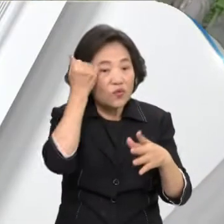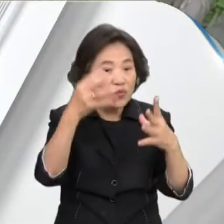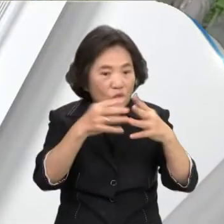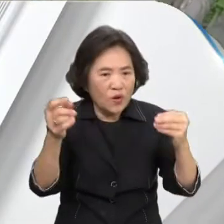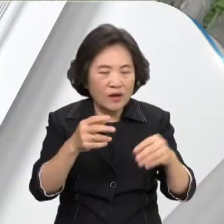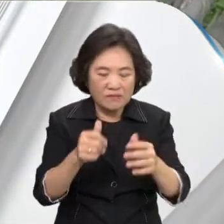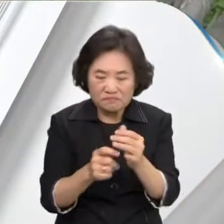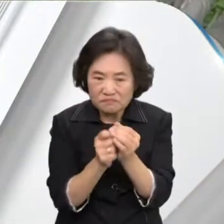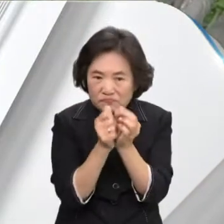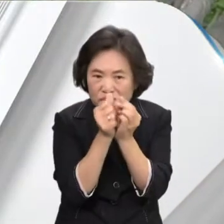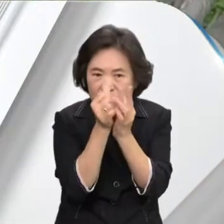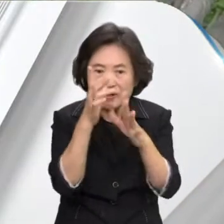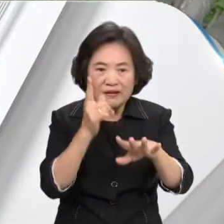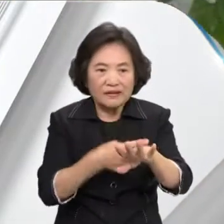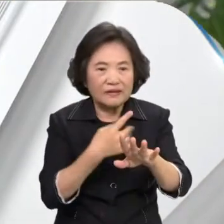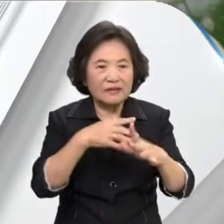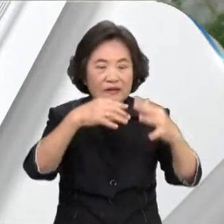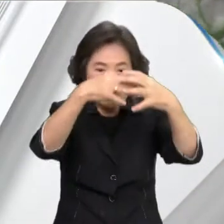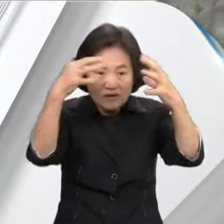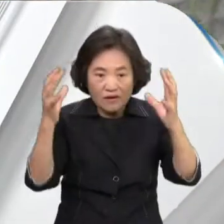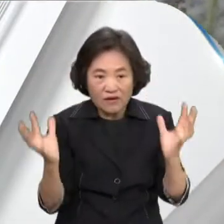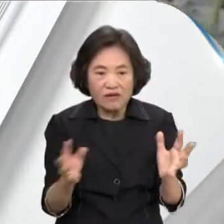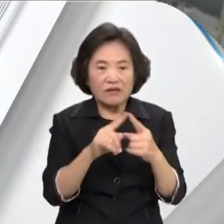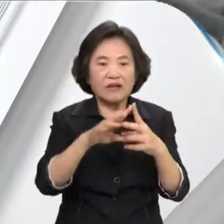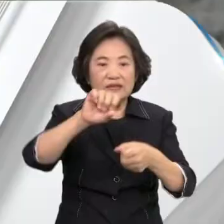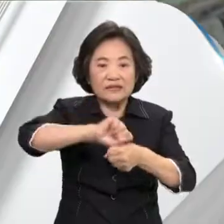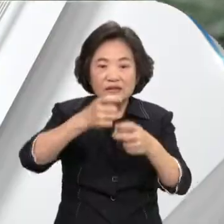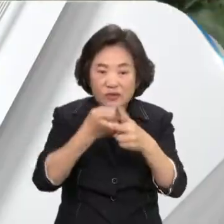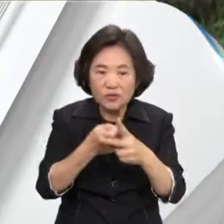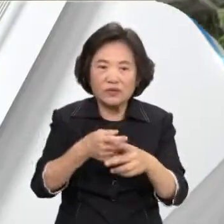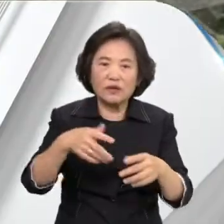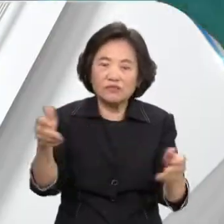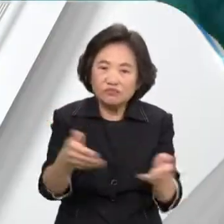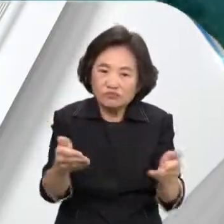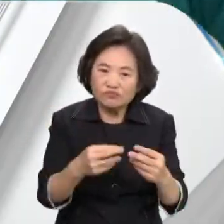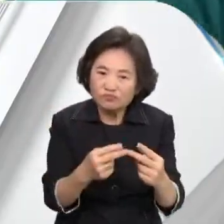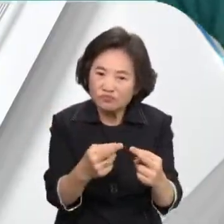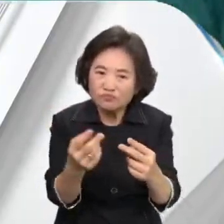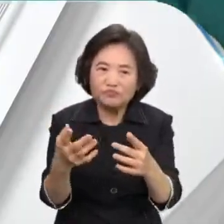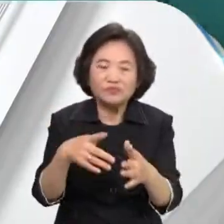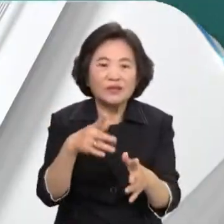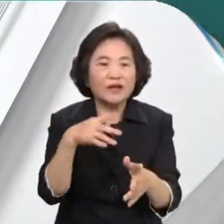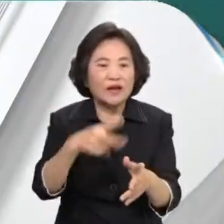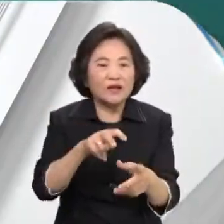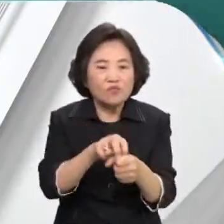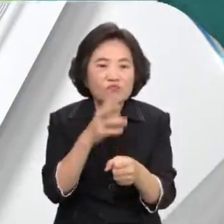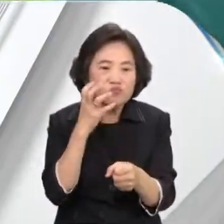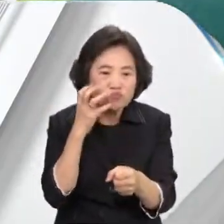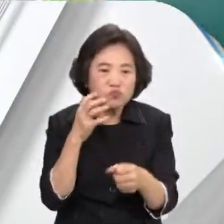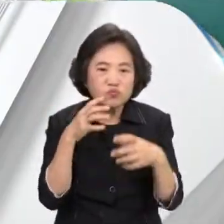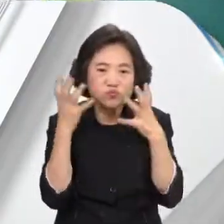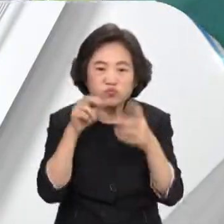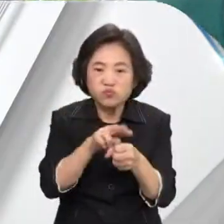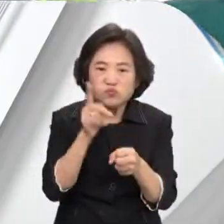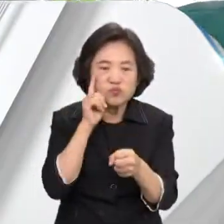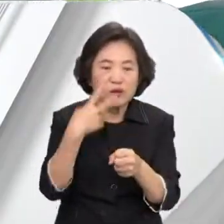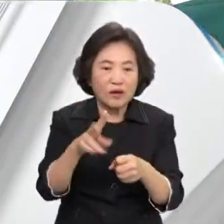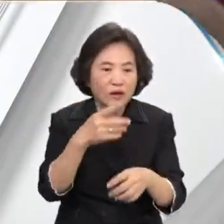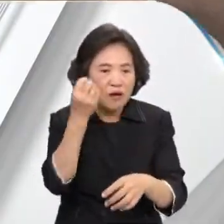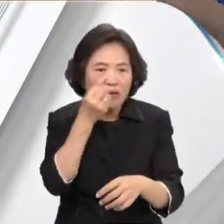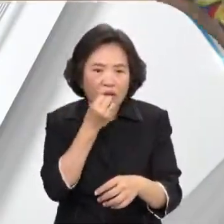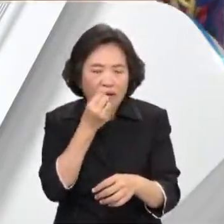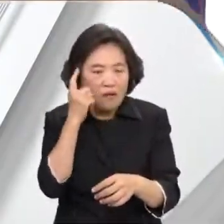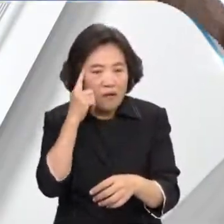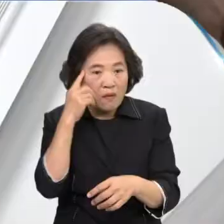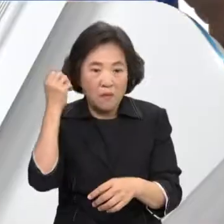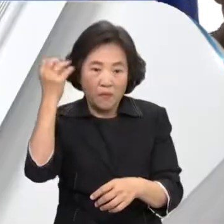性，讨论包含温室、外配、老加工两条技术问题，甚至还有农友持续困难上个孵化，